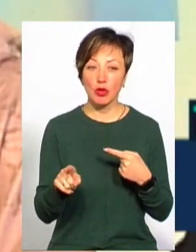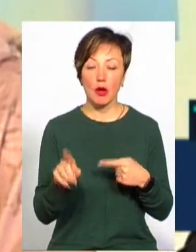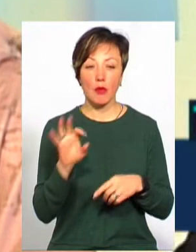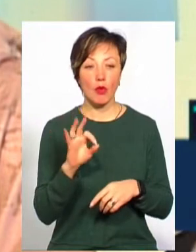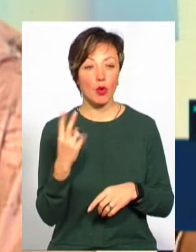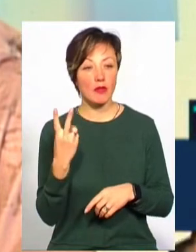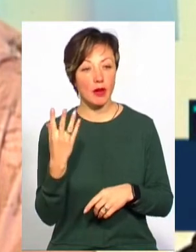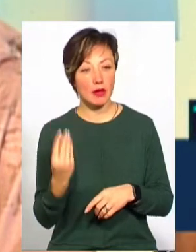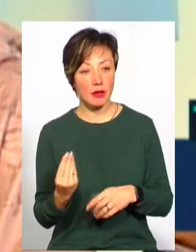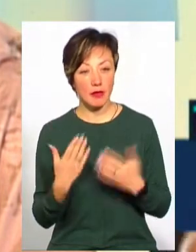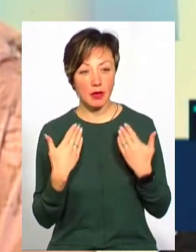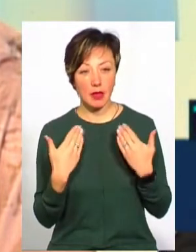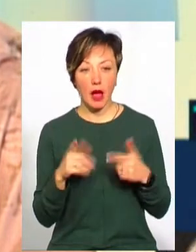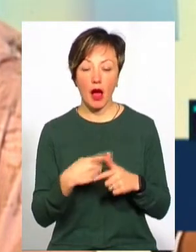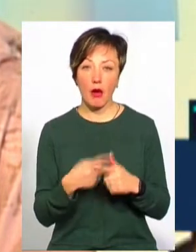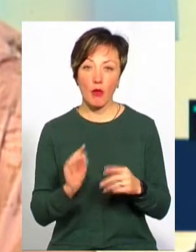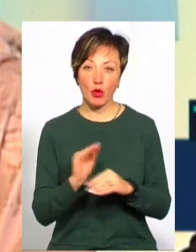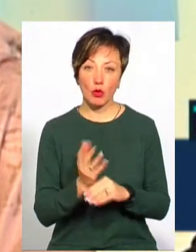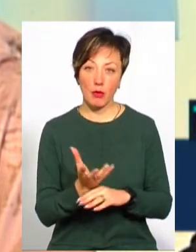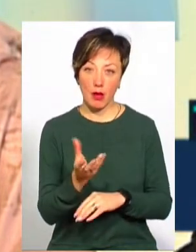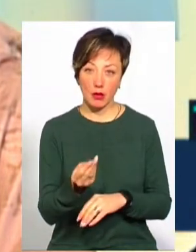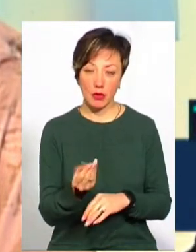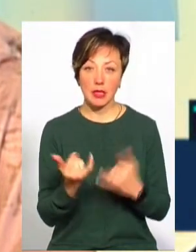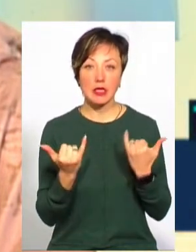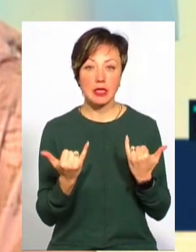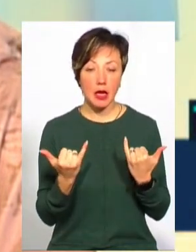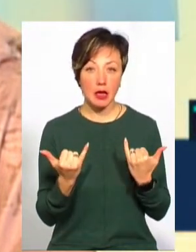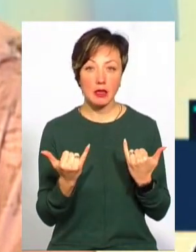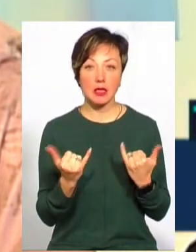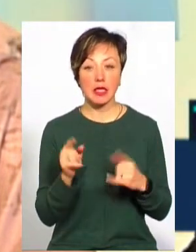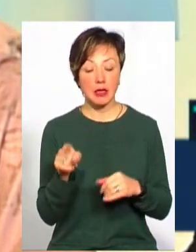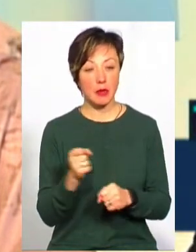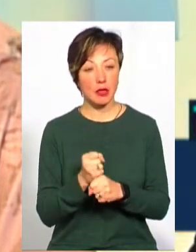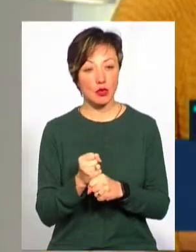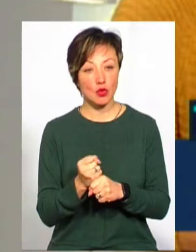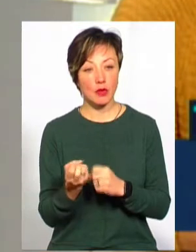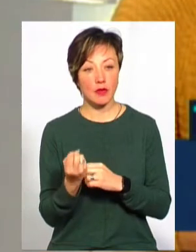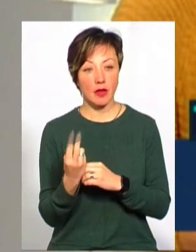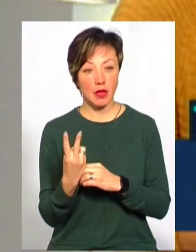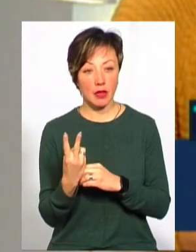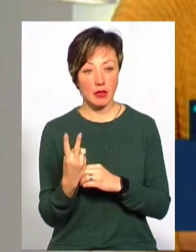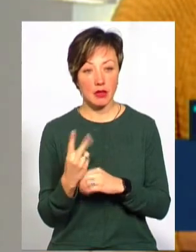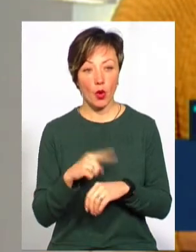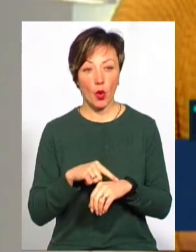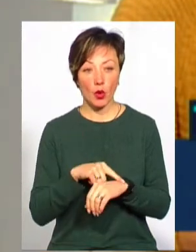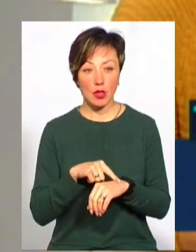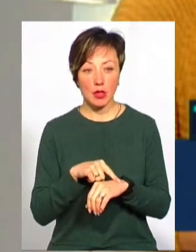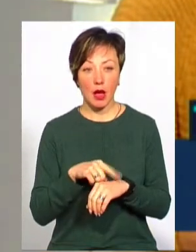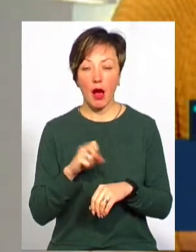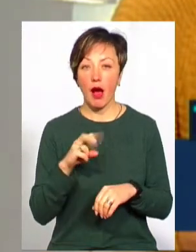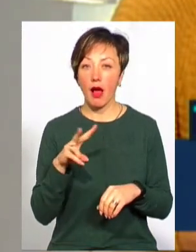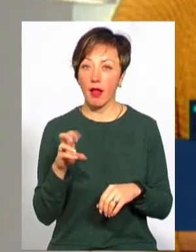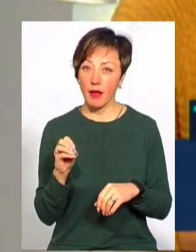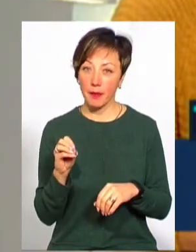два вихідні дня. Або доплату, виплати. Зараз же мова йде, ти працюєш 12, можеш працювати 12 годин,